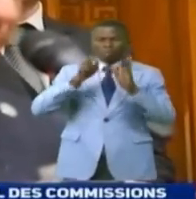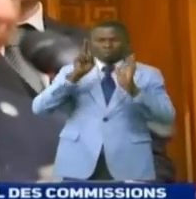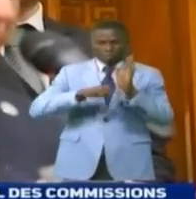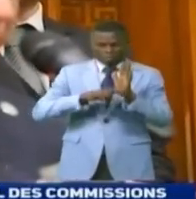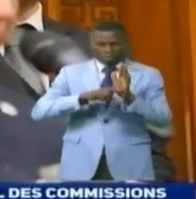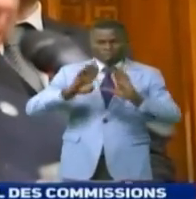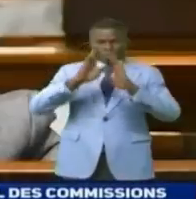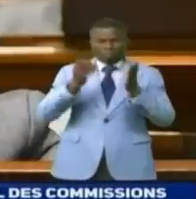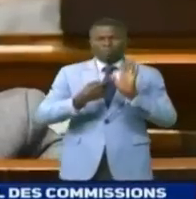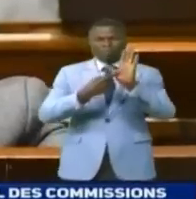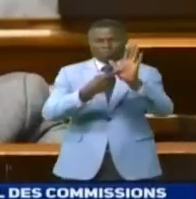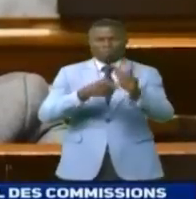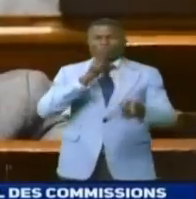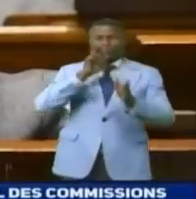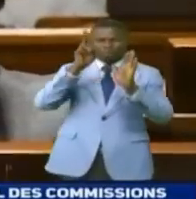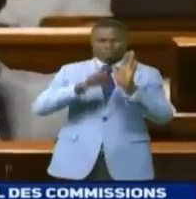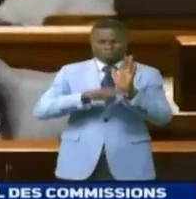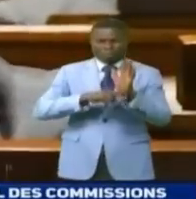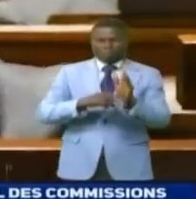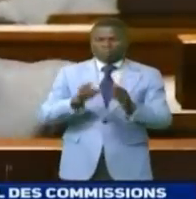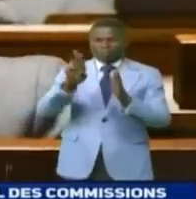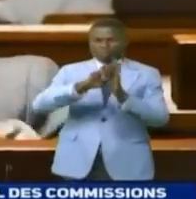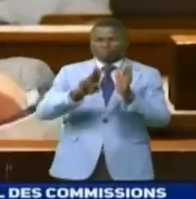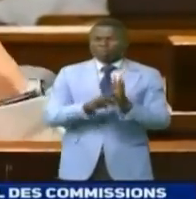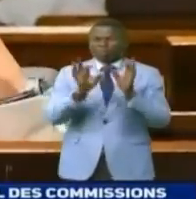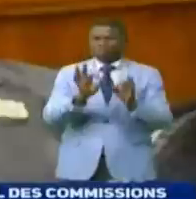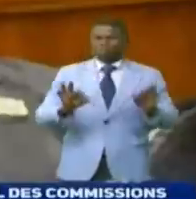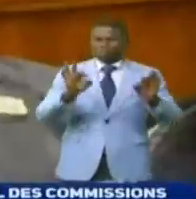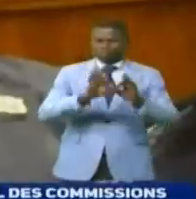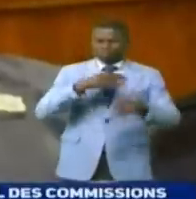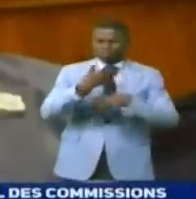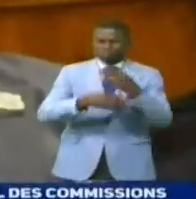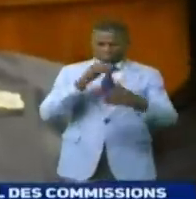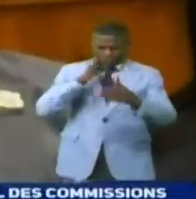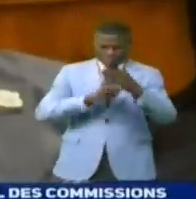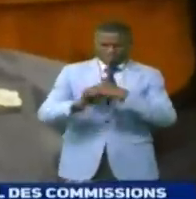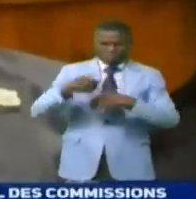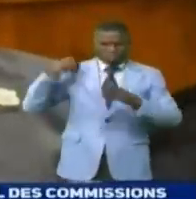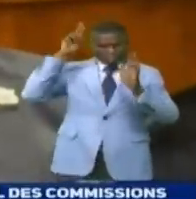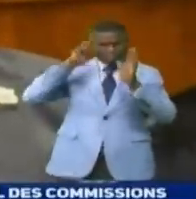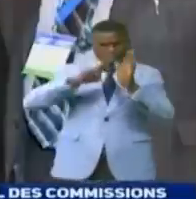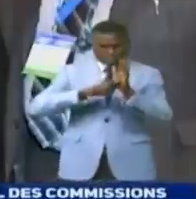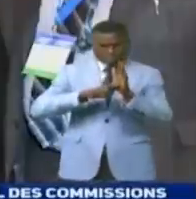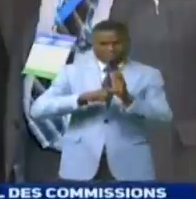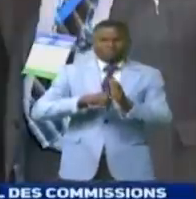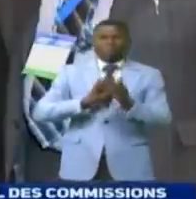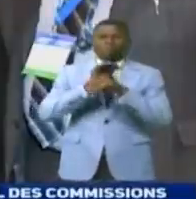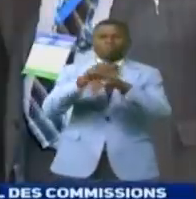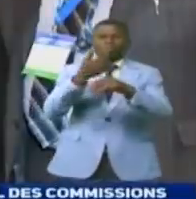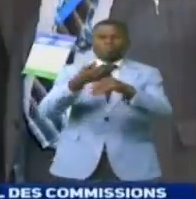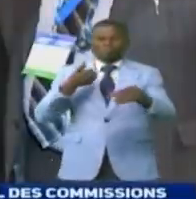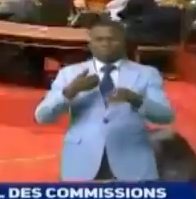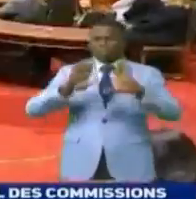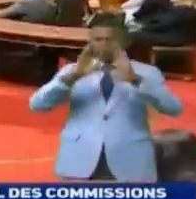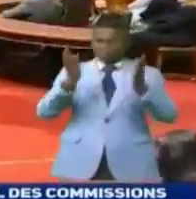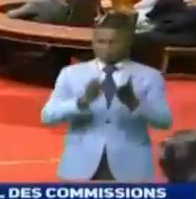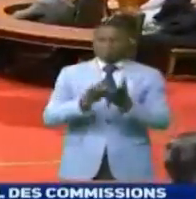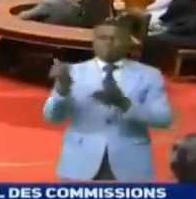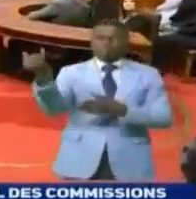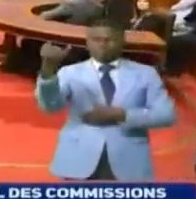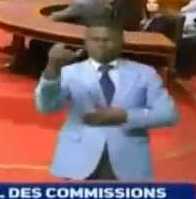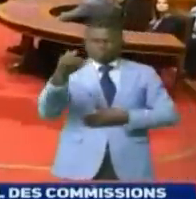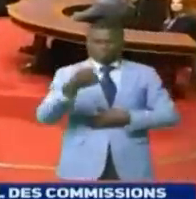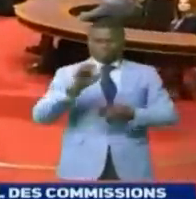tous démontré que les parlements ont un rôle essentiel à jouer pour intégrer la gouvernance anticipative à l'ensemble de l'architecture